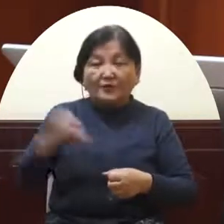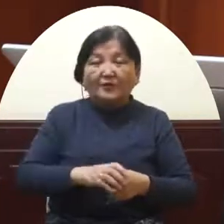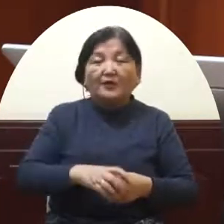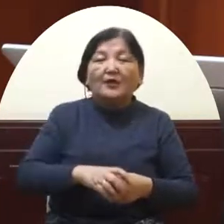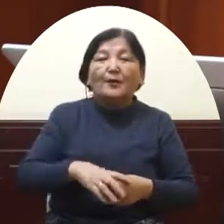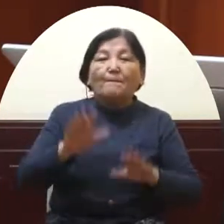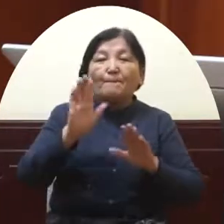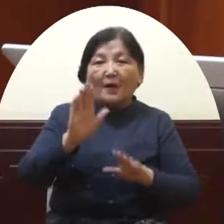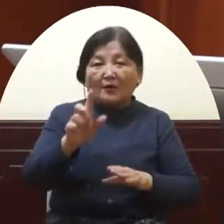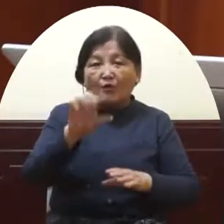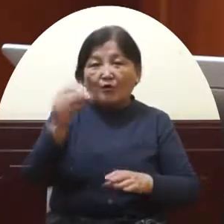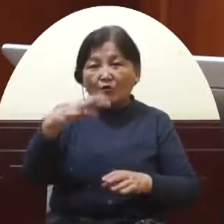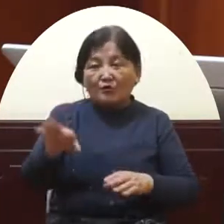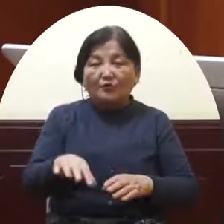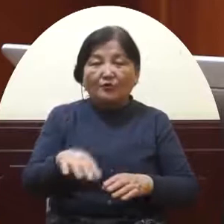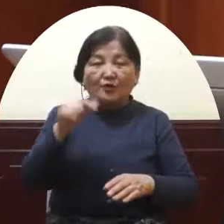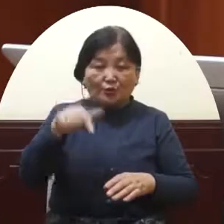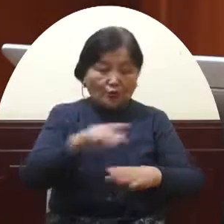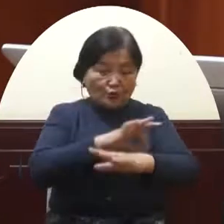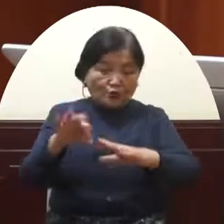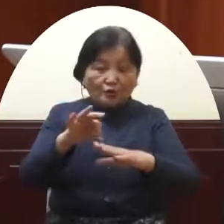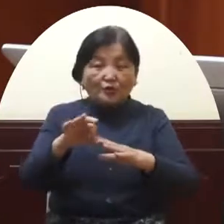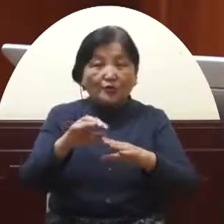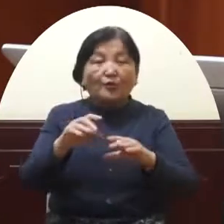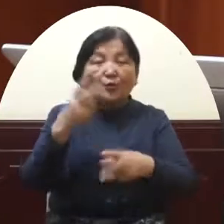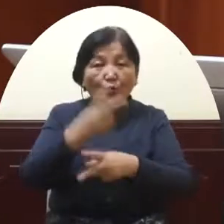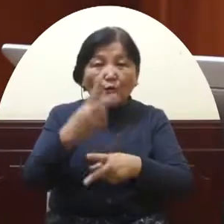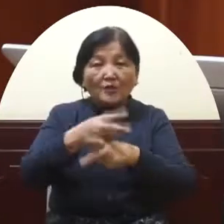гэж байна. Одоо байгаа төсөөлөөр улс нэг тойрог